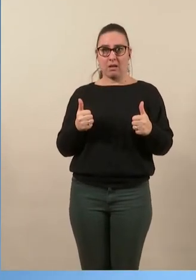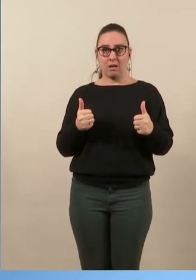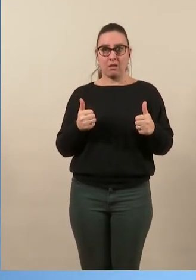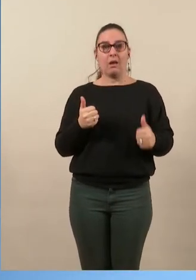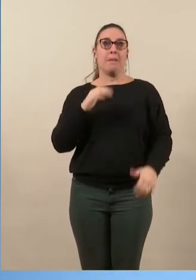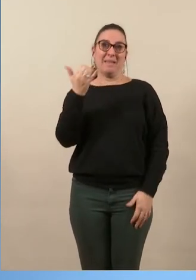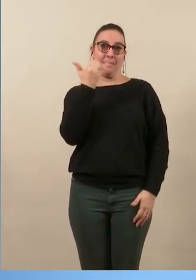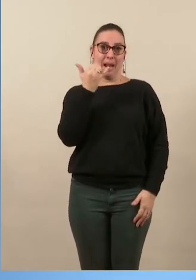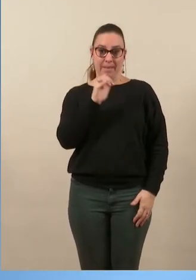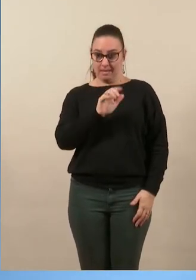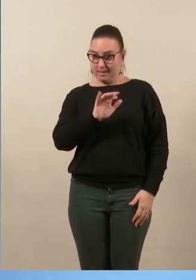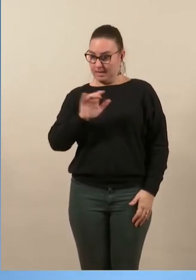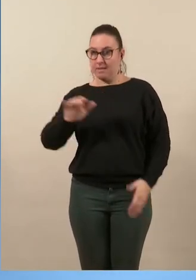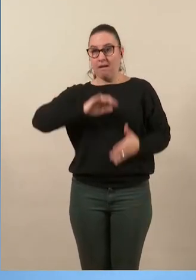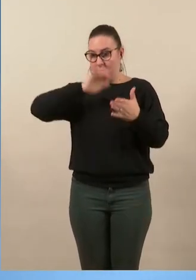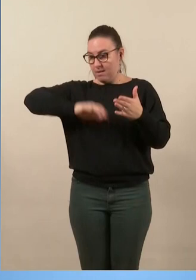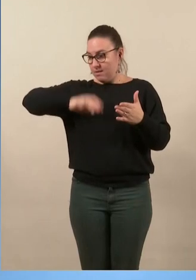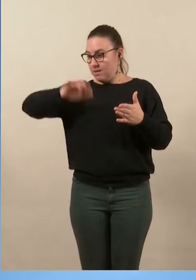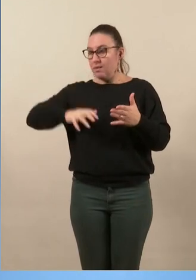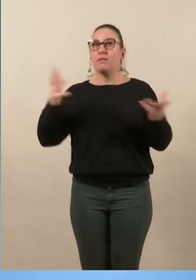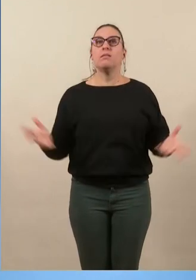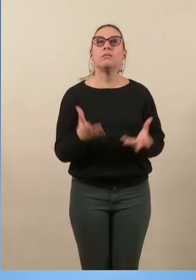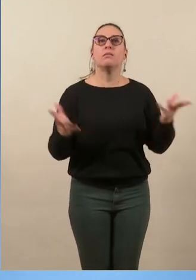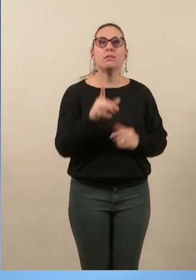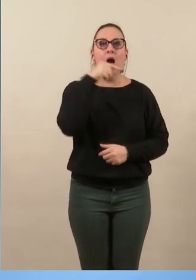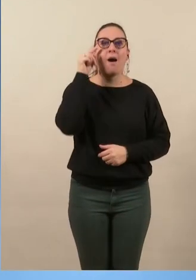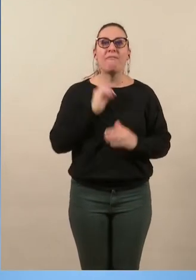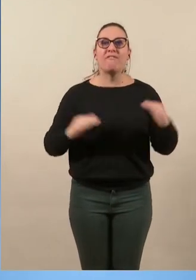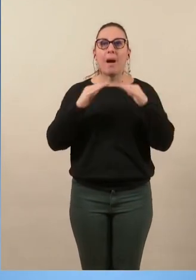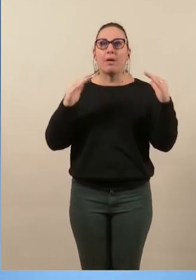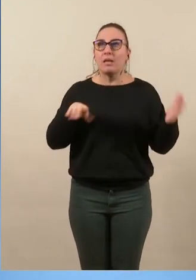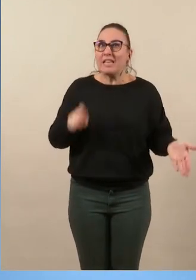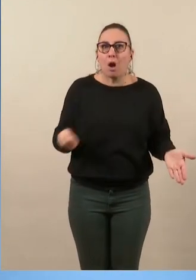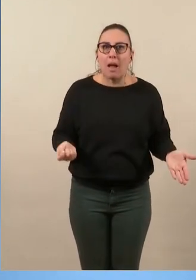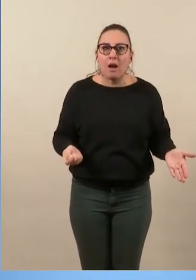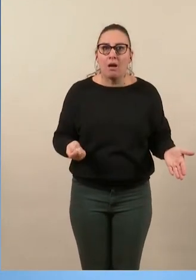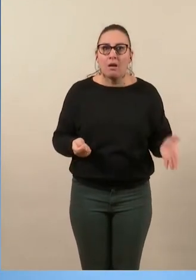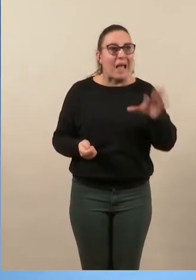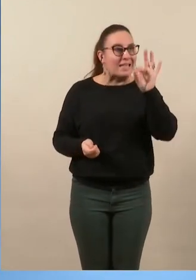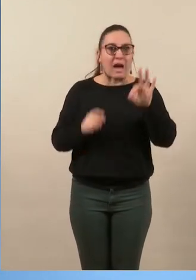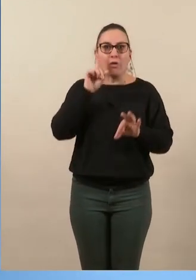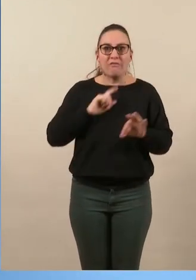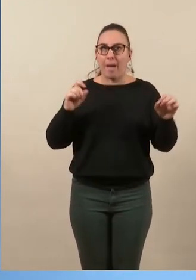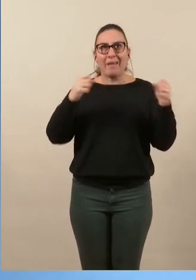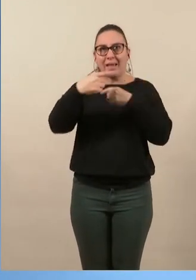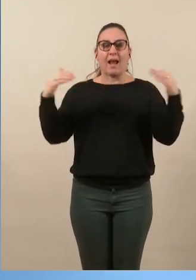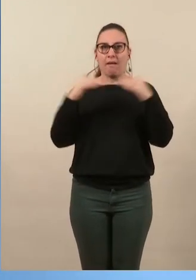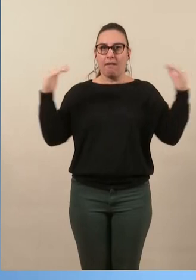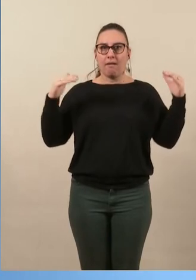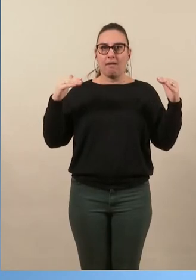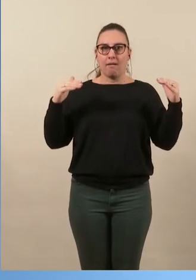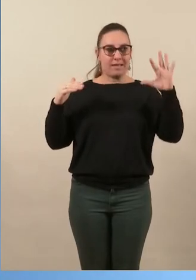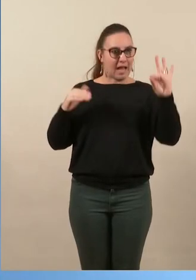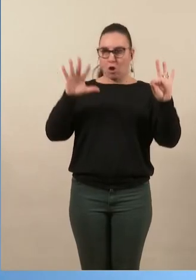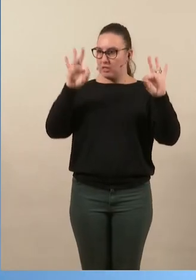mais ne mettez pas ça dans un rapport qui favorise l'égalité homme-femme c'est normal qu' est juste 50 % de femmes et 50 %